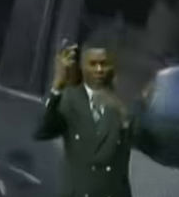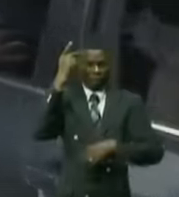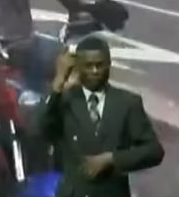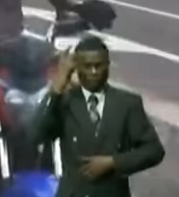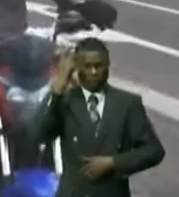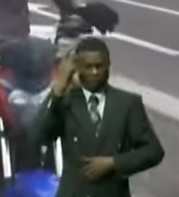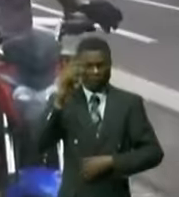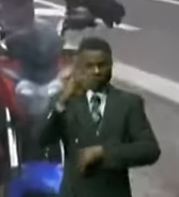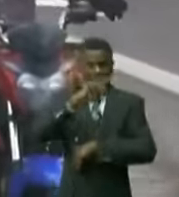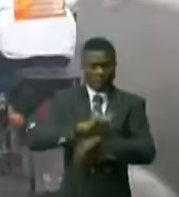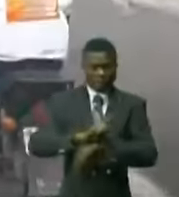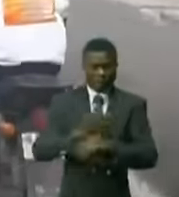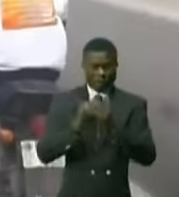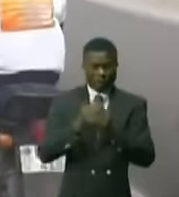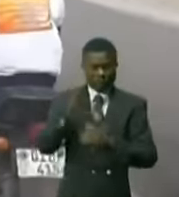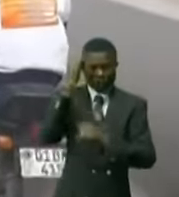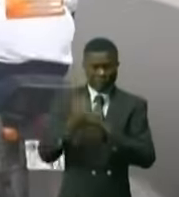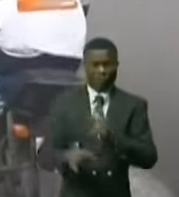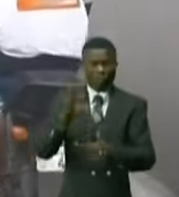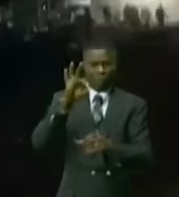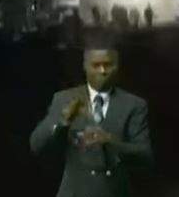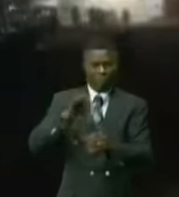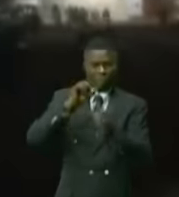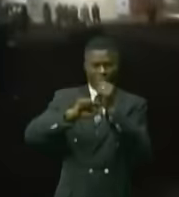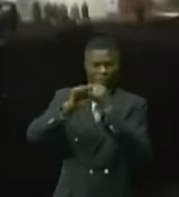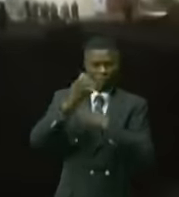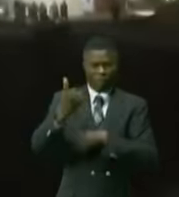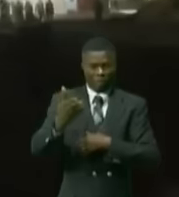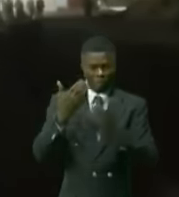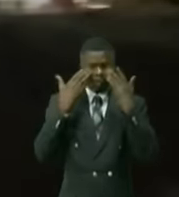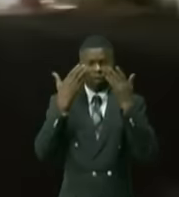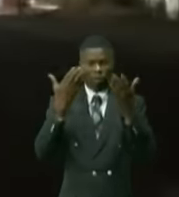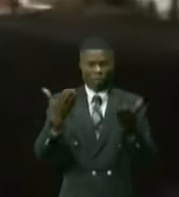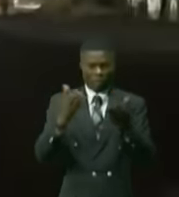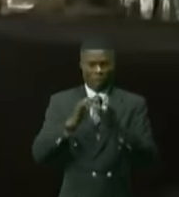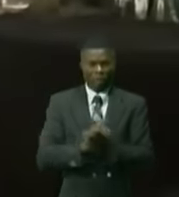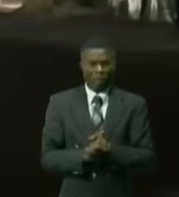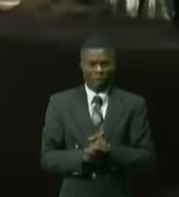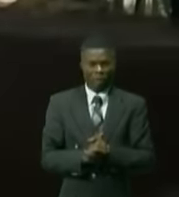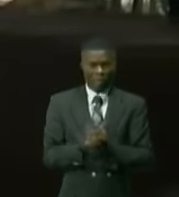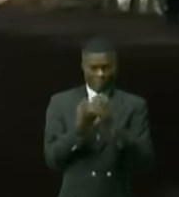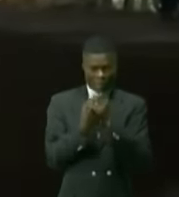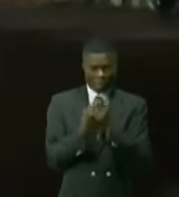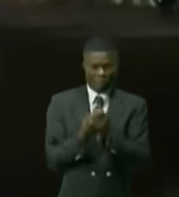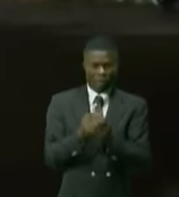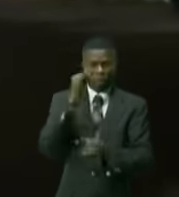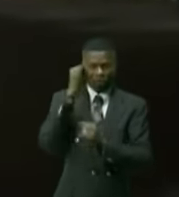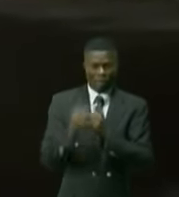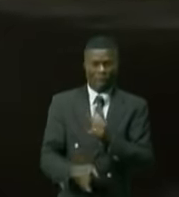le dernier jour de la campagne. Et voici celle à quelques heures de la fin.